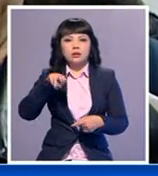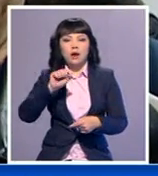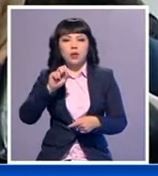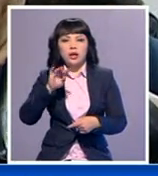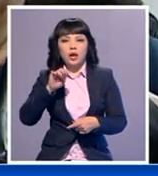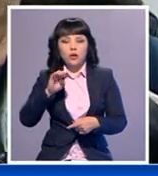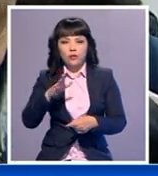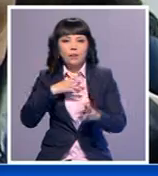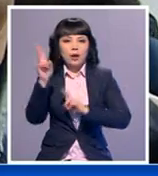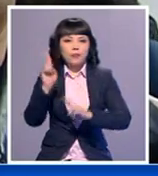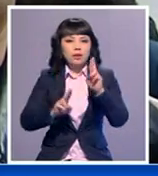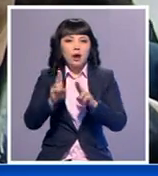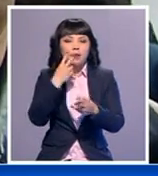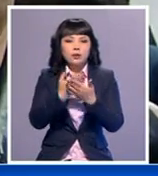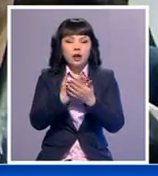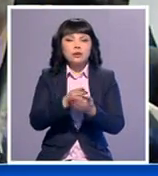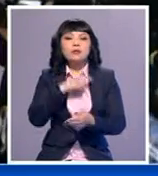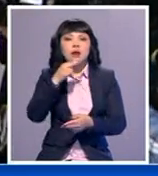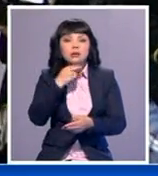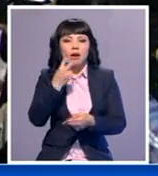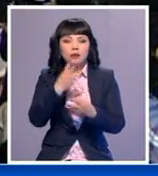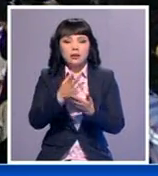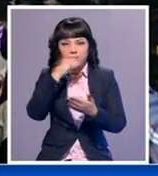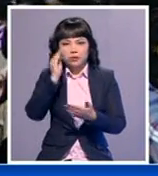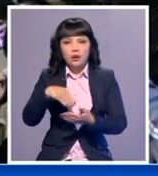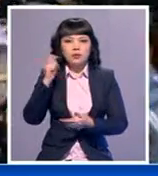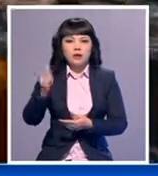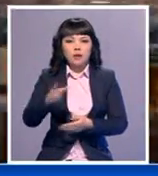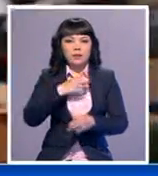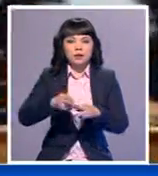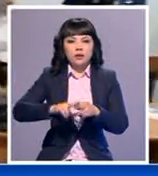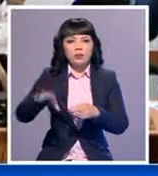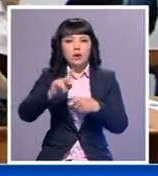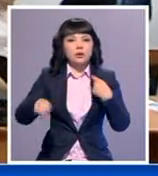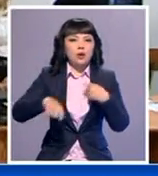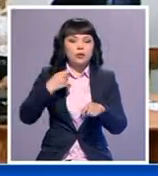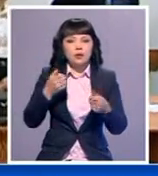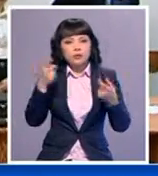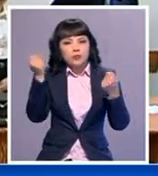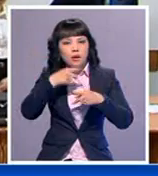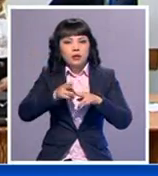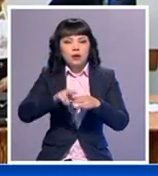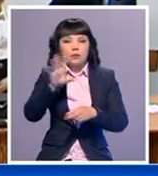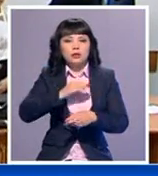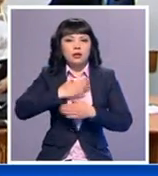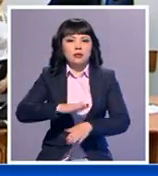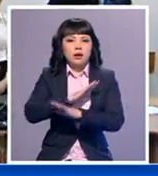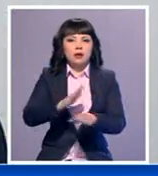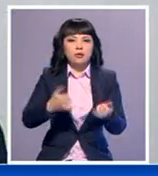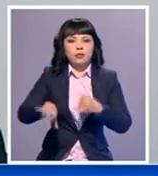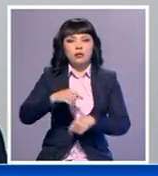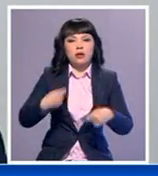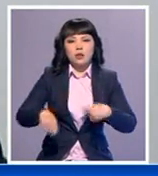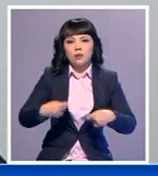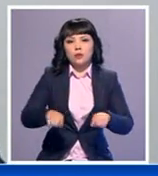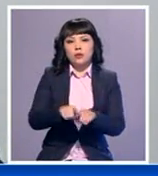өрт қауіпсіздігін сақтамады деген кінә артты. Өртті сөндіруге кеткен шығынды өндіру туралы талап арыз қанағаттандырылмады. Зардап шеккен